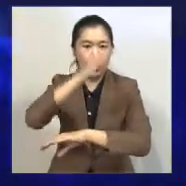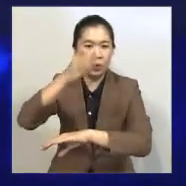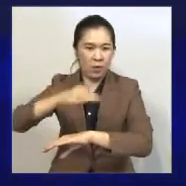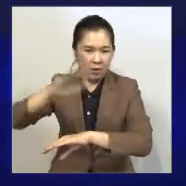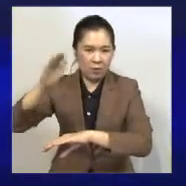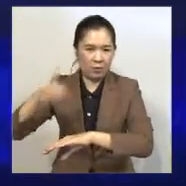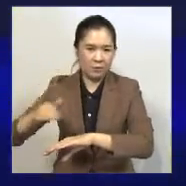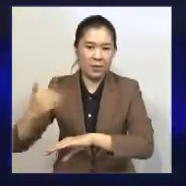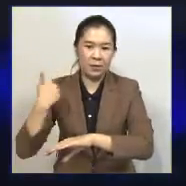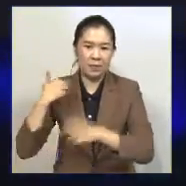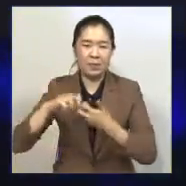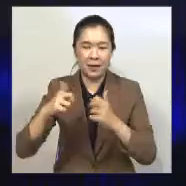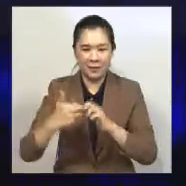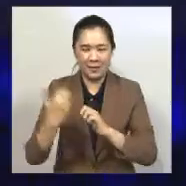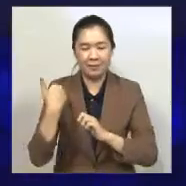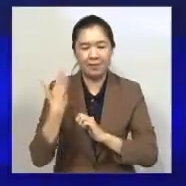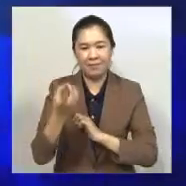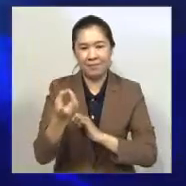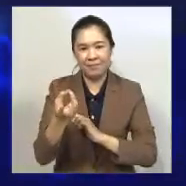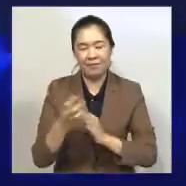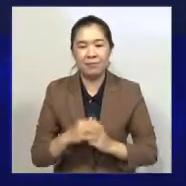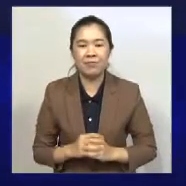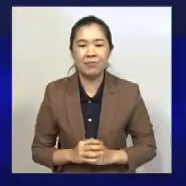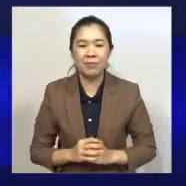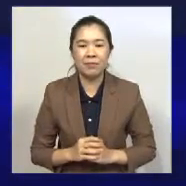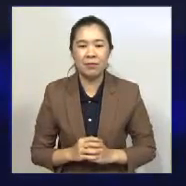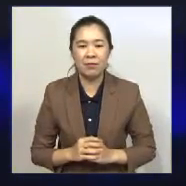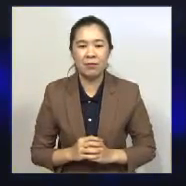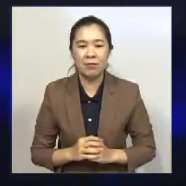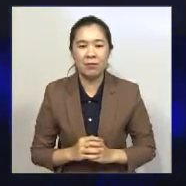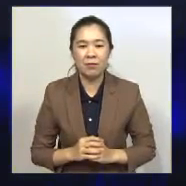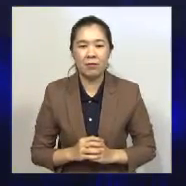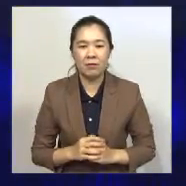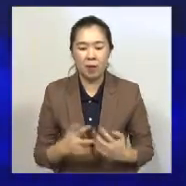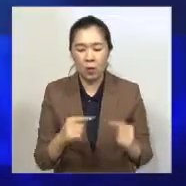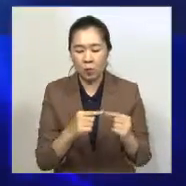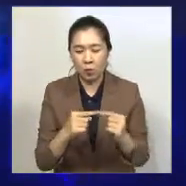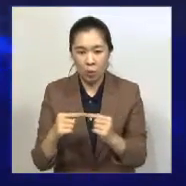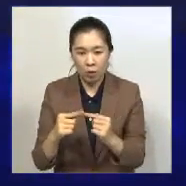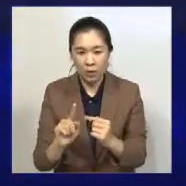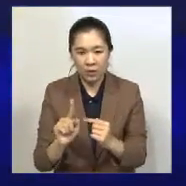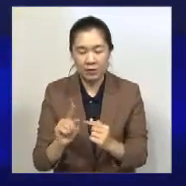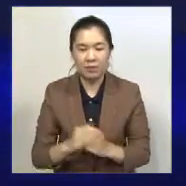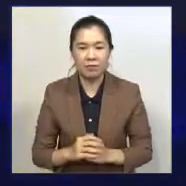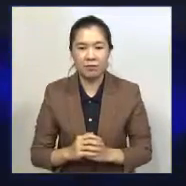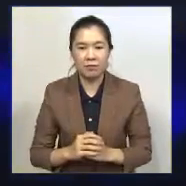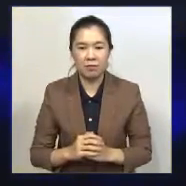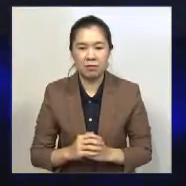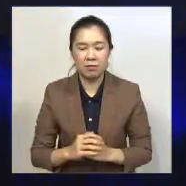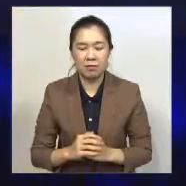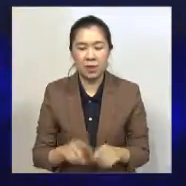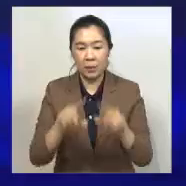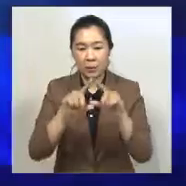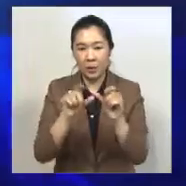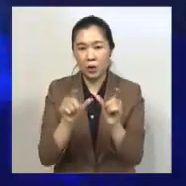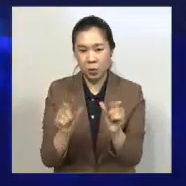าอันนี้จะมีปัญหานิดนึงนะฮะแล้วก็จังหวัดถัดไปในแนวของจังหวัดเลยเนี่ยฝนมันจะมาเพชรบูรณ์ทาง